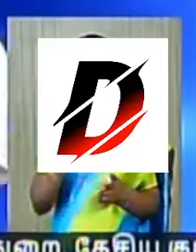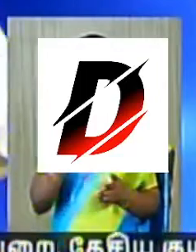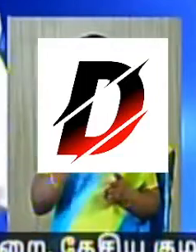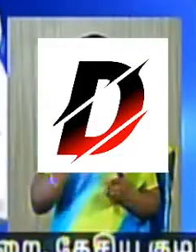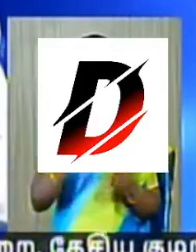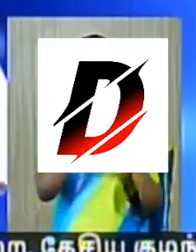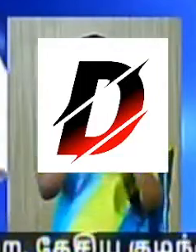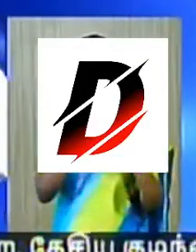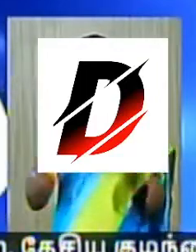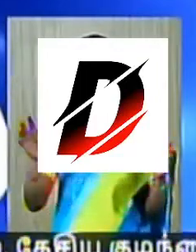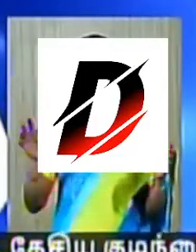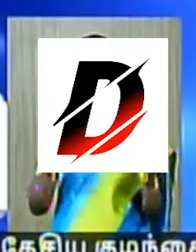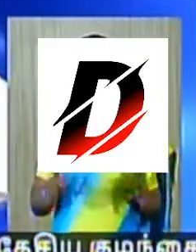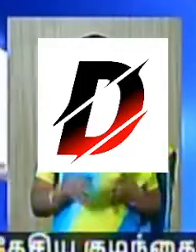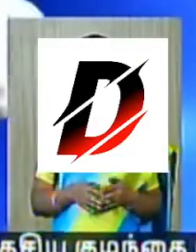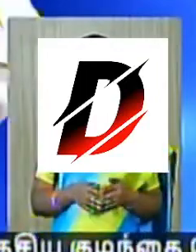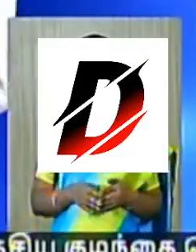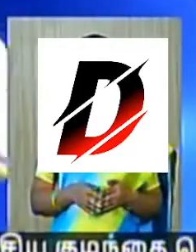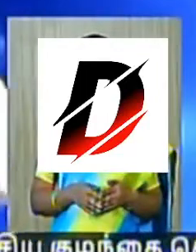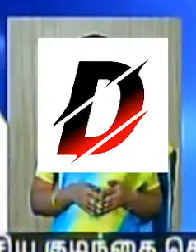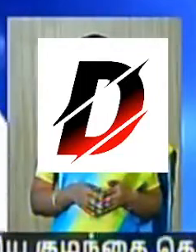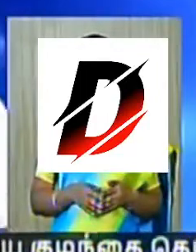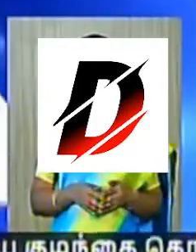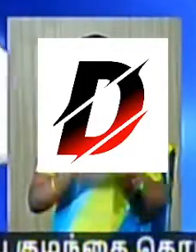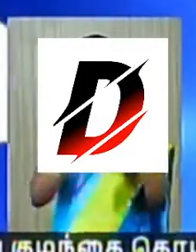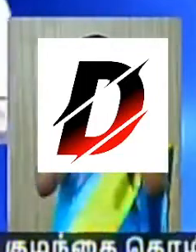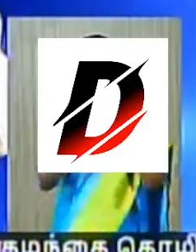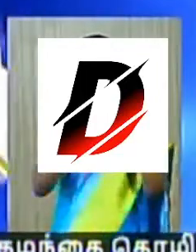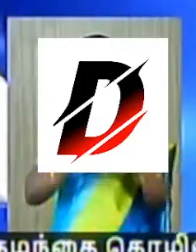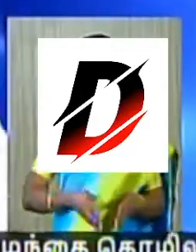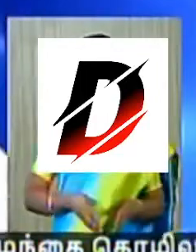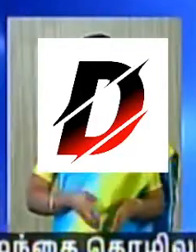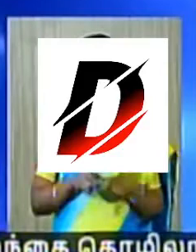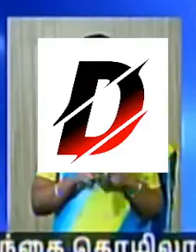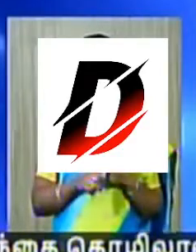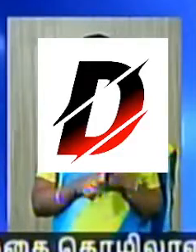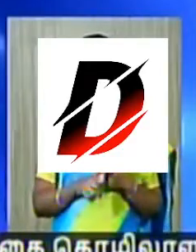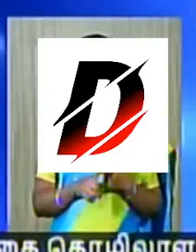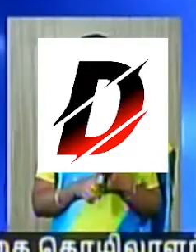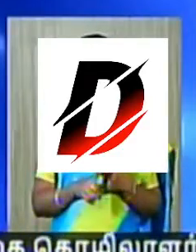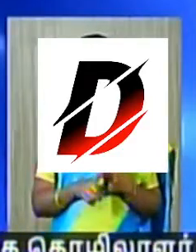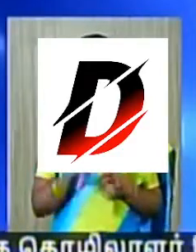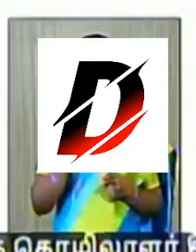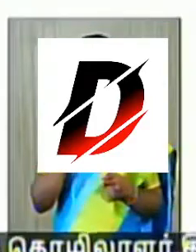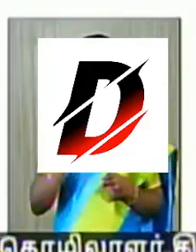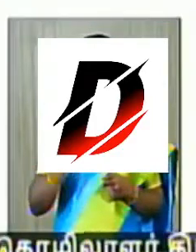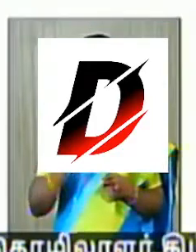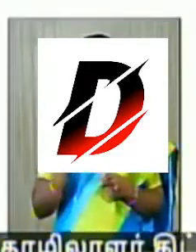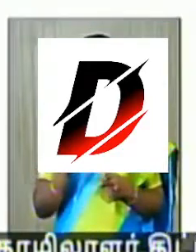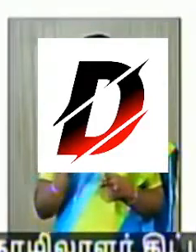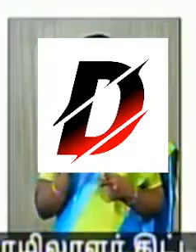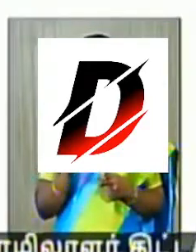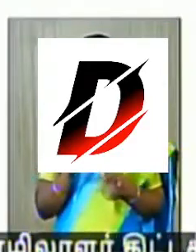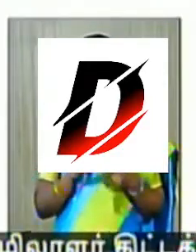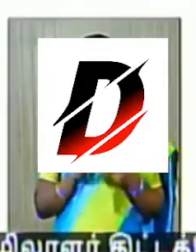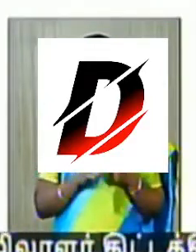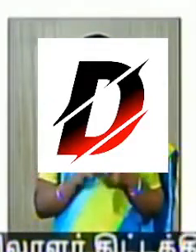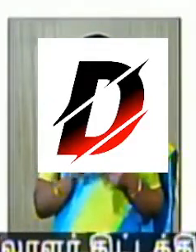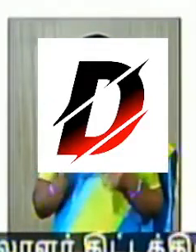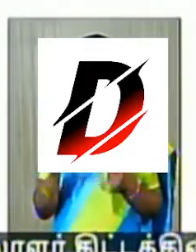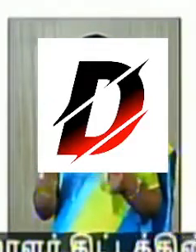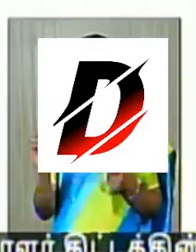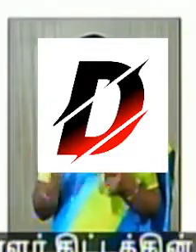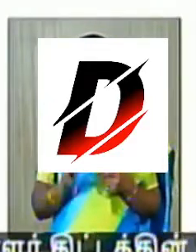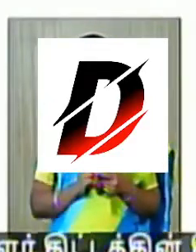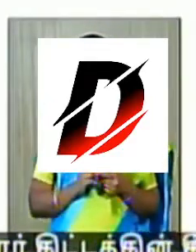முதல் நிரல்ல 1 9 எல்லாமே மிகைக்கு எண் தானே அப்ப என்ன அப்படியே கூட்டிடலாம் ஏதாவது ரெண்டு நம்பர் எடுத்துக்குவோம் 1 20 எடுத்துக்கிட்டு கூட்டினோமா